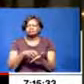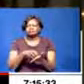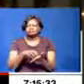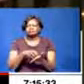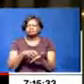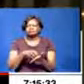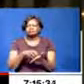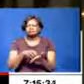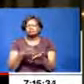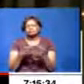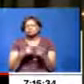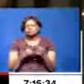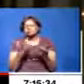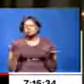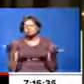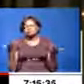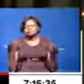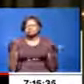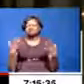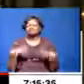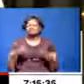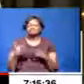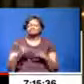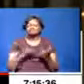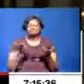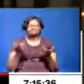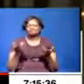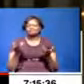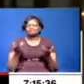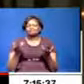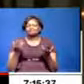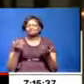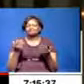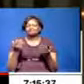Pale mwananchi anapotelea hapo katikati.